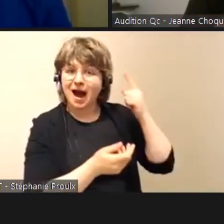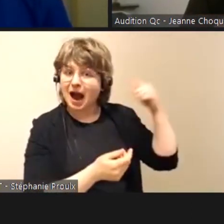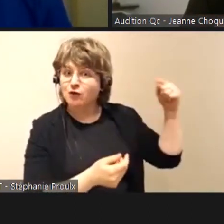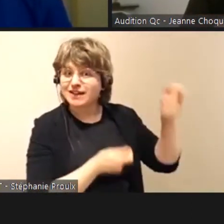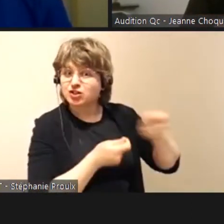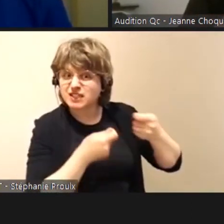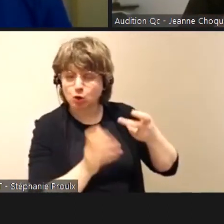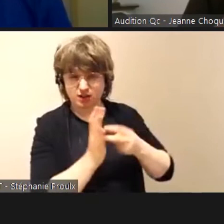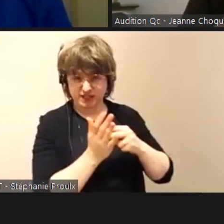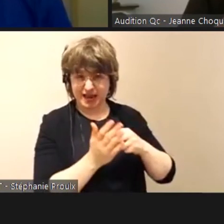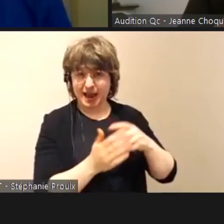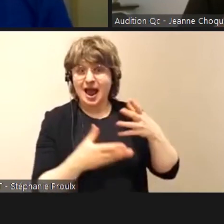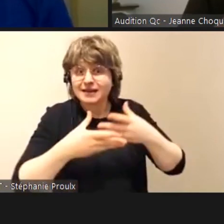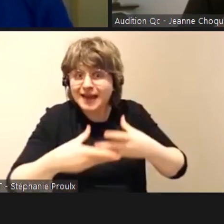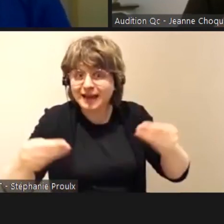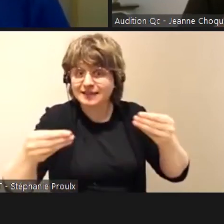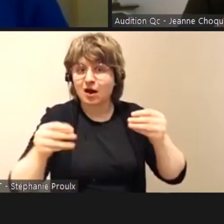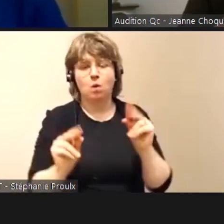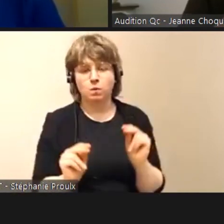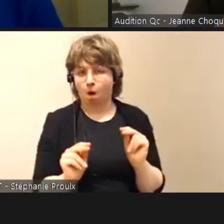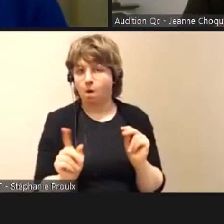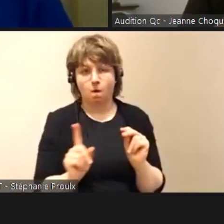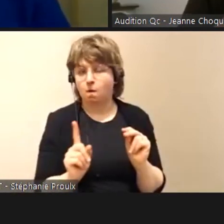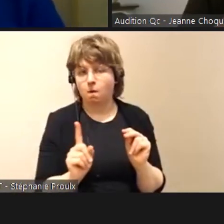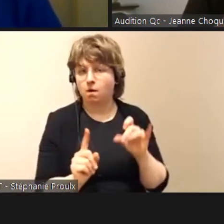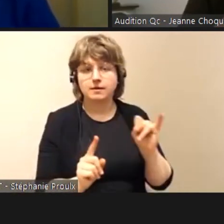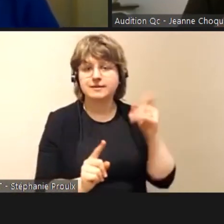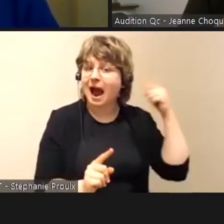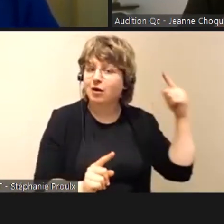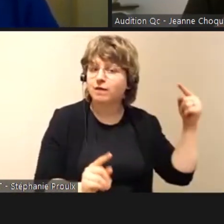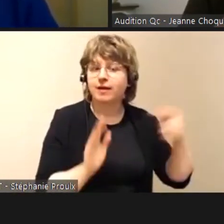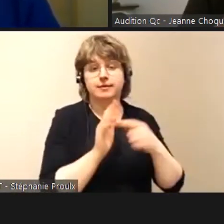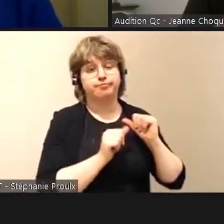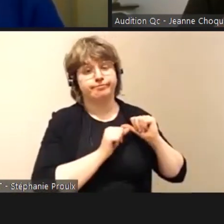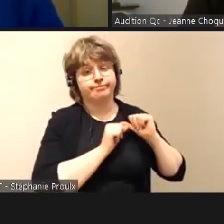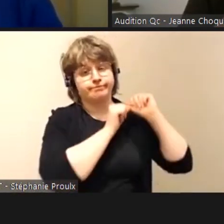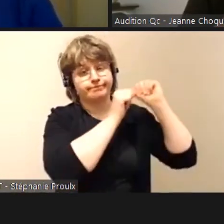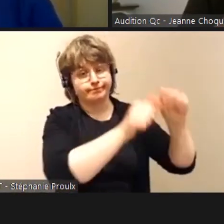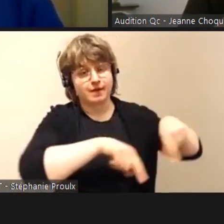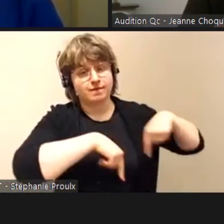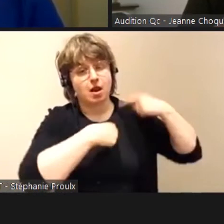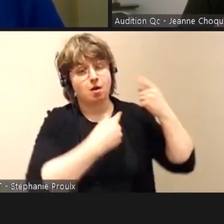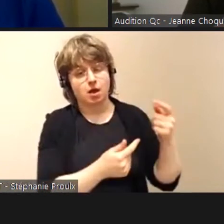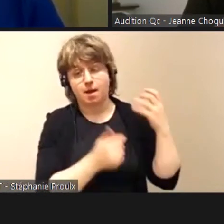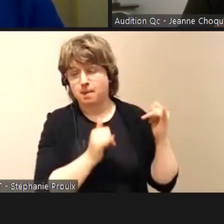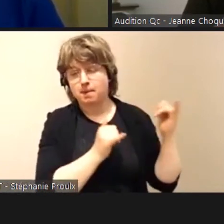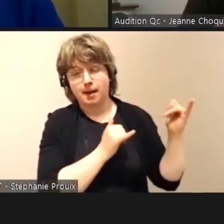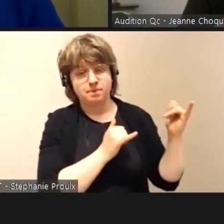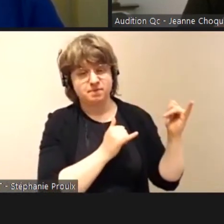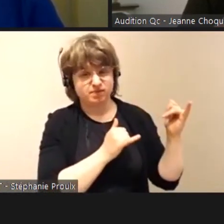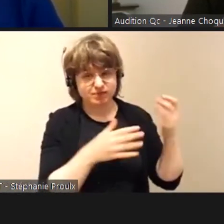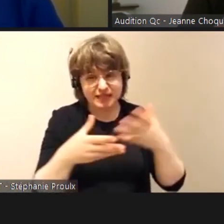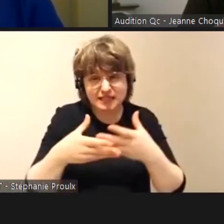vraiment guérir de l'acouphène parce que si la personne a une acouphène depuis très longtemps, c'est presque impossible de le